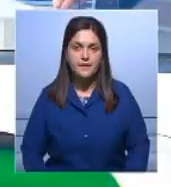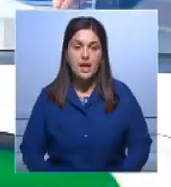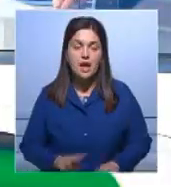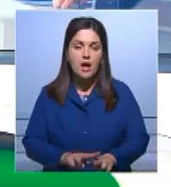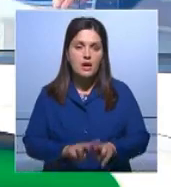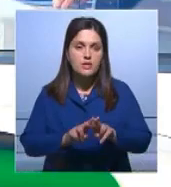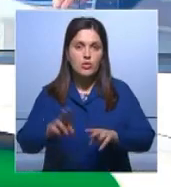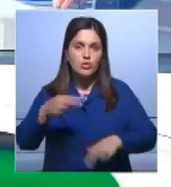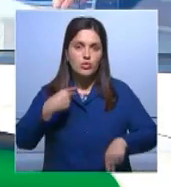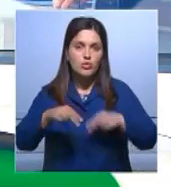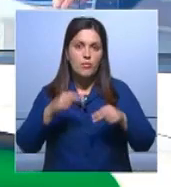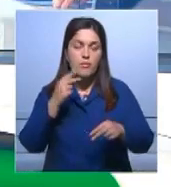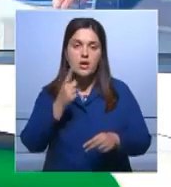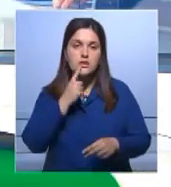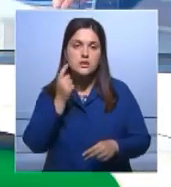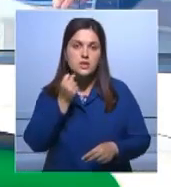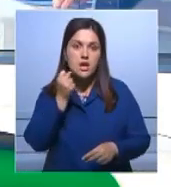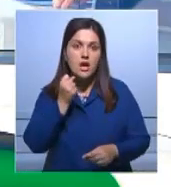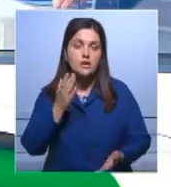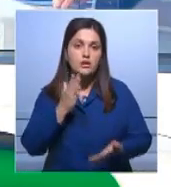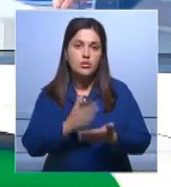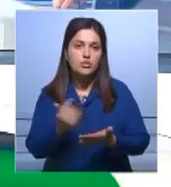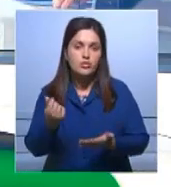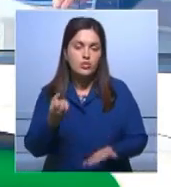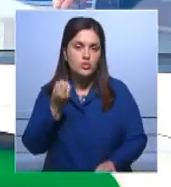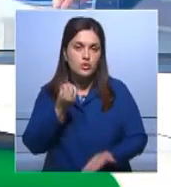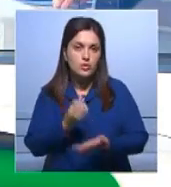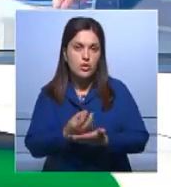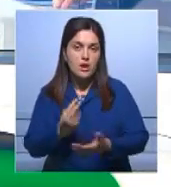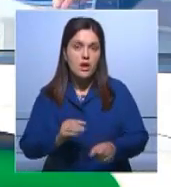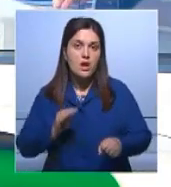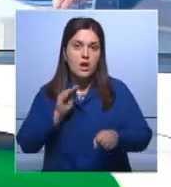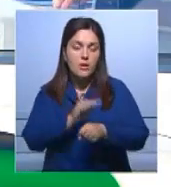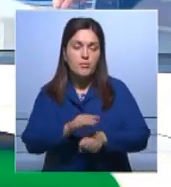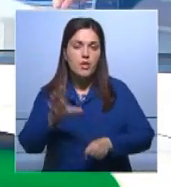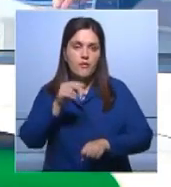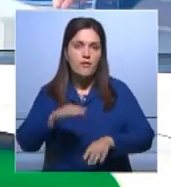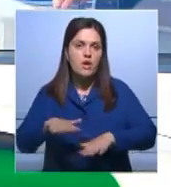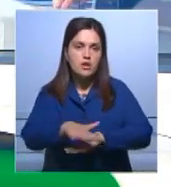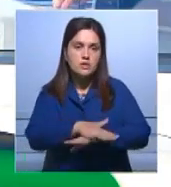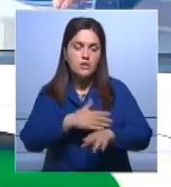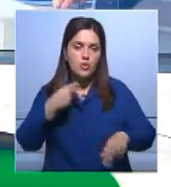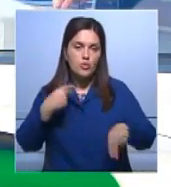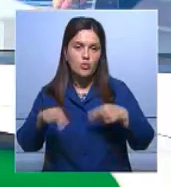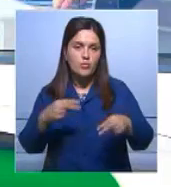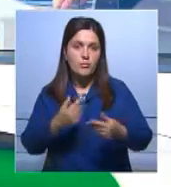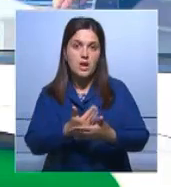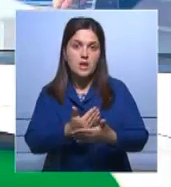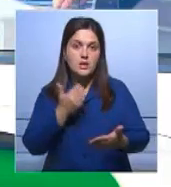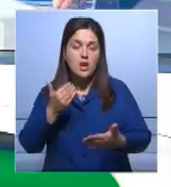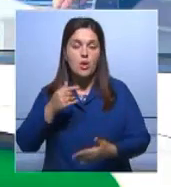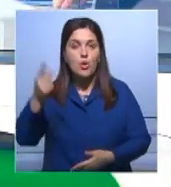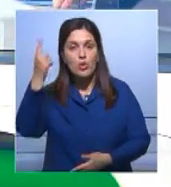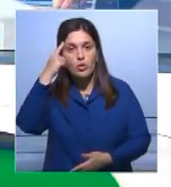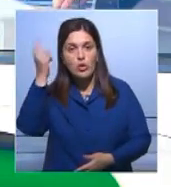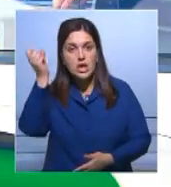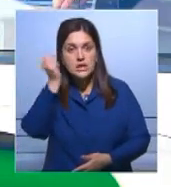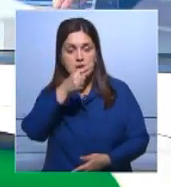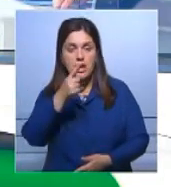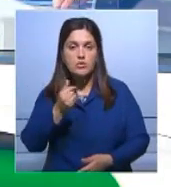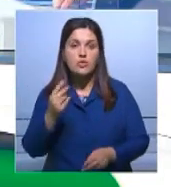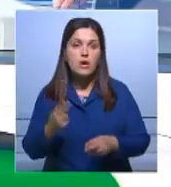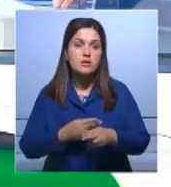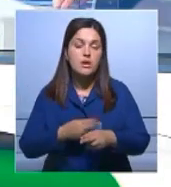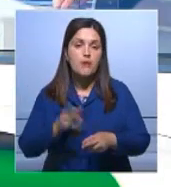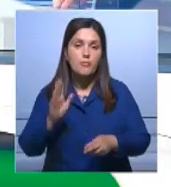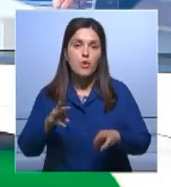Астанчане массово скупают сахар. Сезонное подорожание продукта вызвало ажиотаж среди населения. Разобраться в ситуации намерены